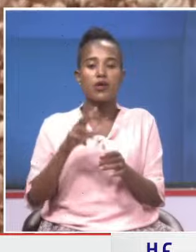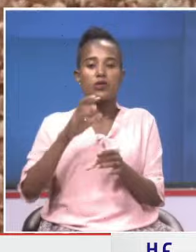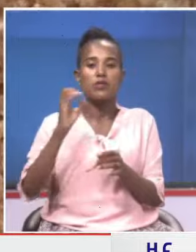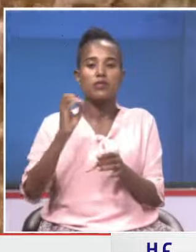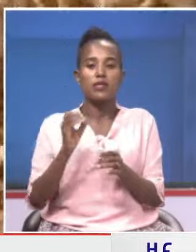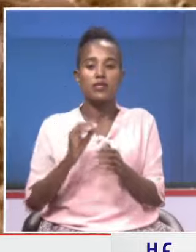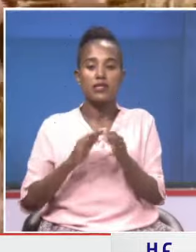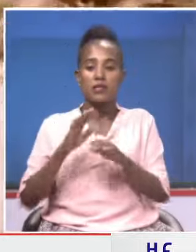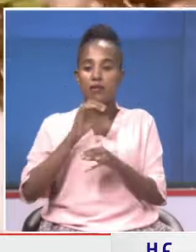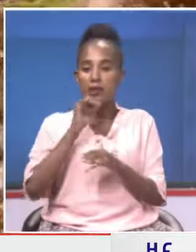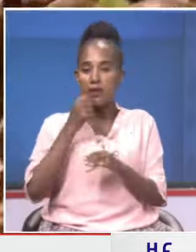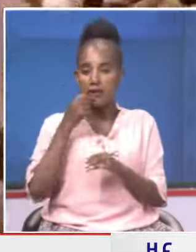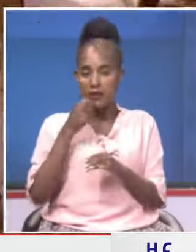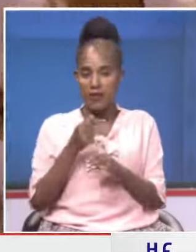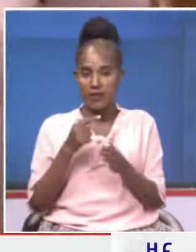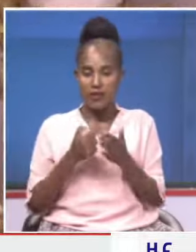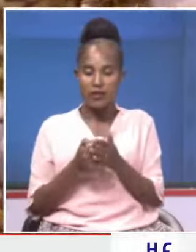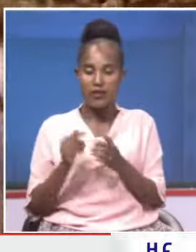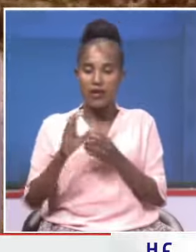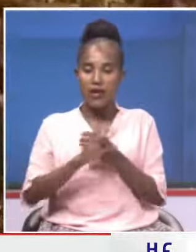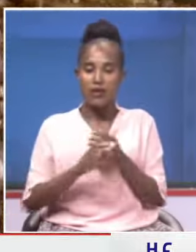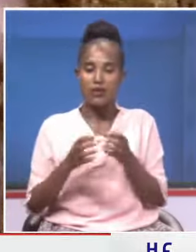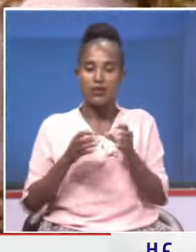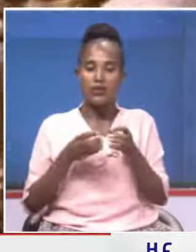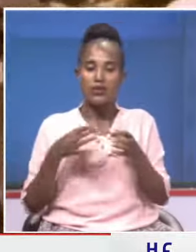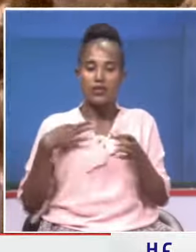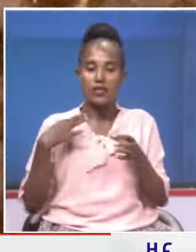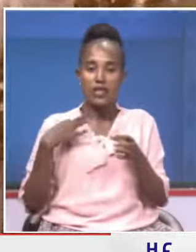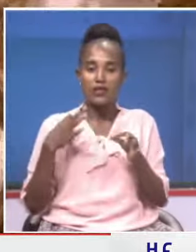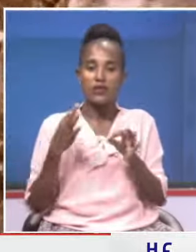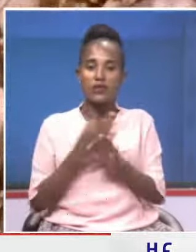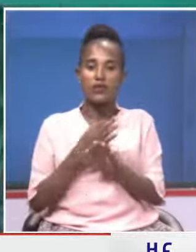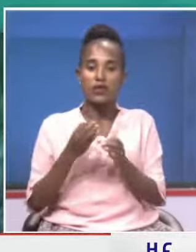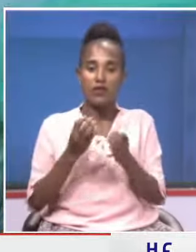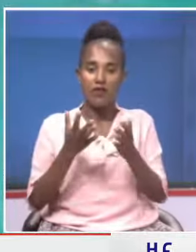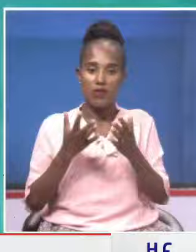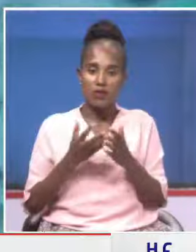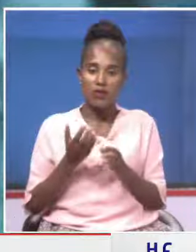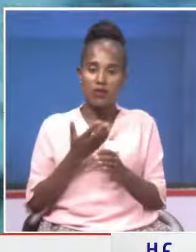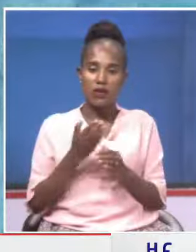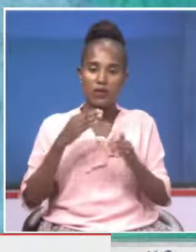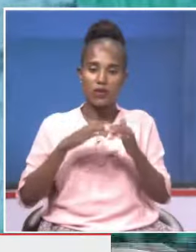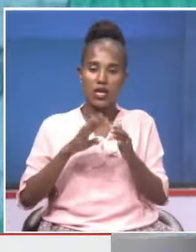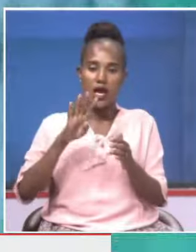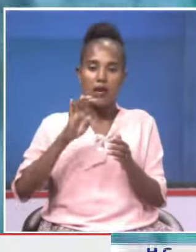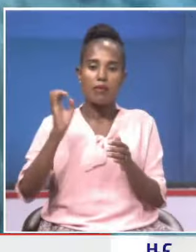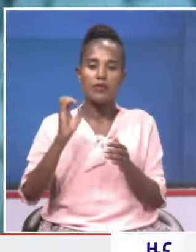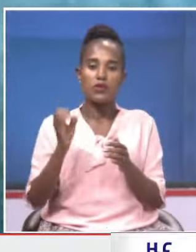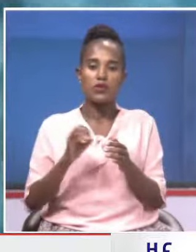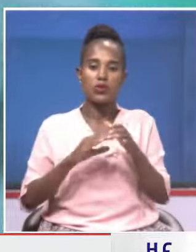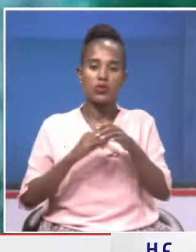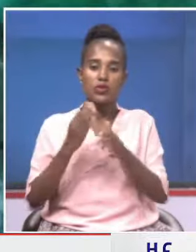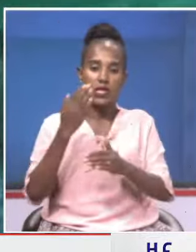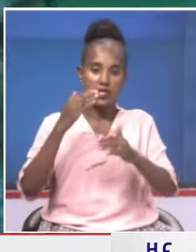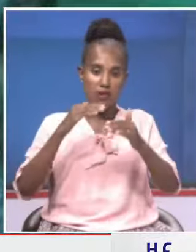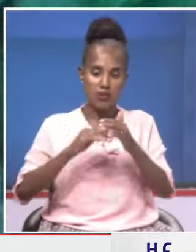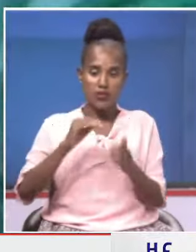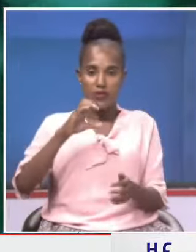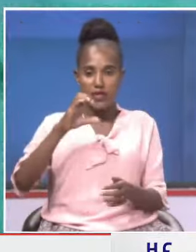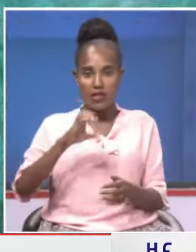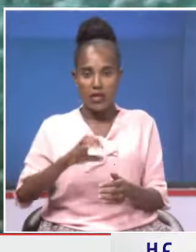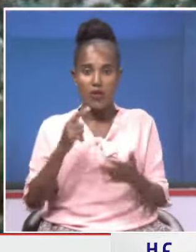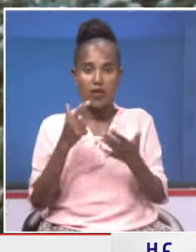ከ3% እንደማይበልጥ ነው። በዚህም የሀገሪቱ የጨርቃጨርቅ ኢንዱስትሪዎች ከሚፈልጉት ግብዓት ውስጥ 40%ውን ከውጭ እንዲያስገቡ